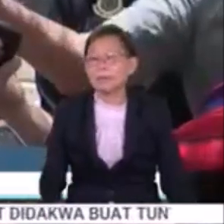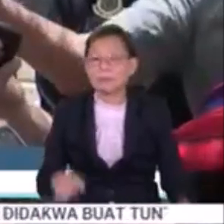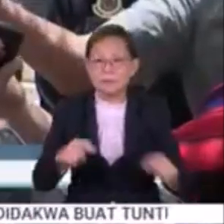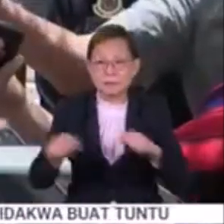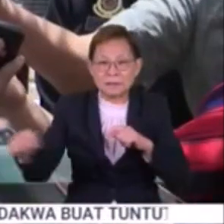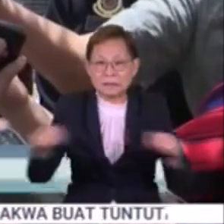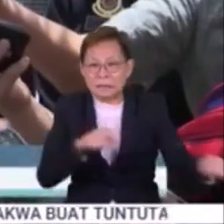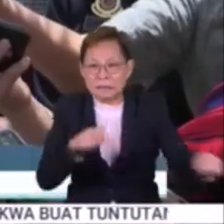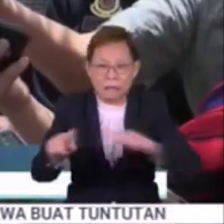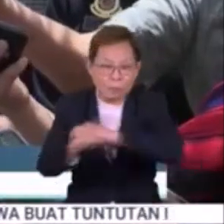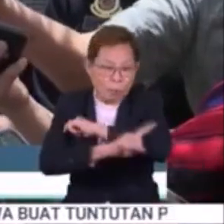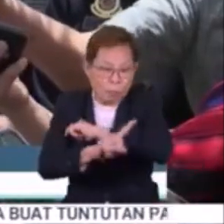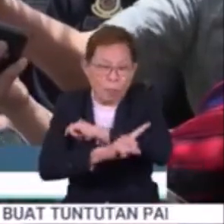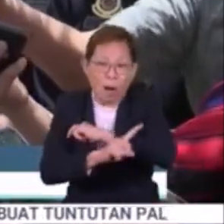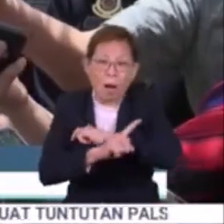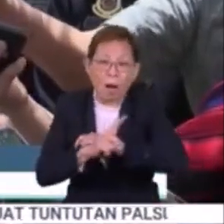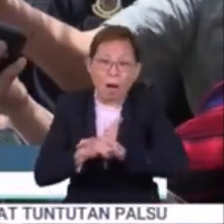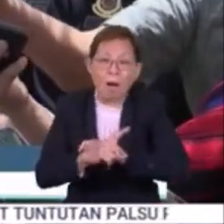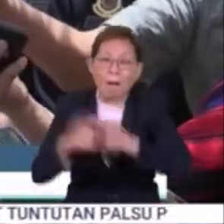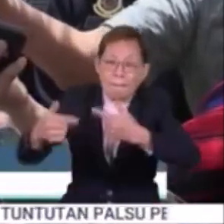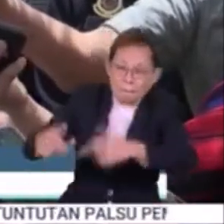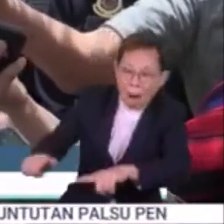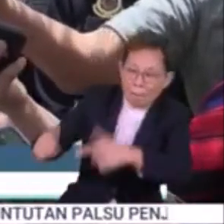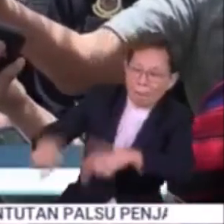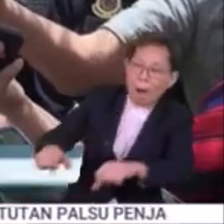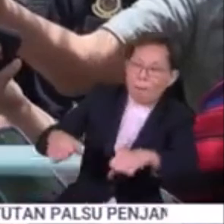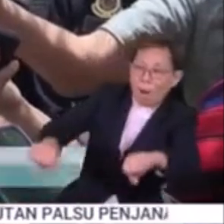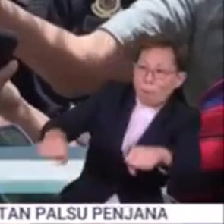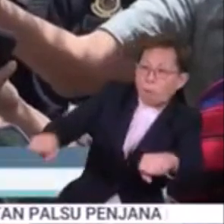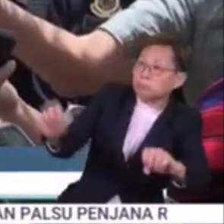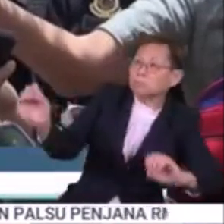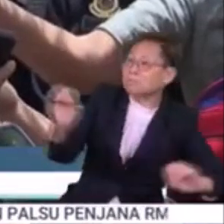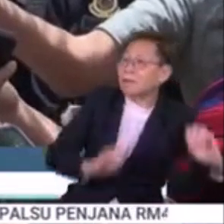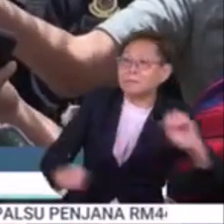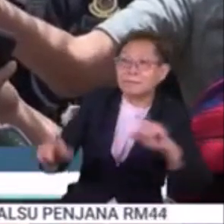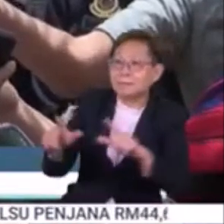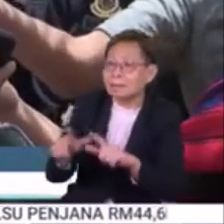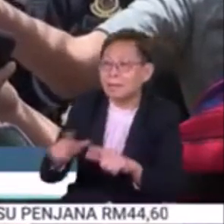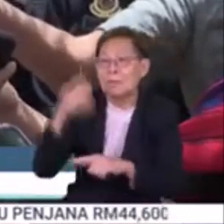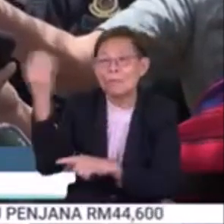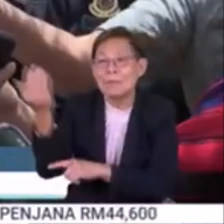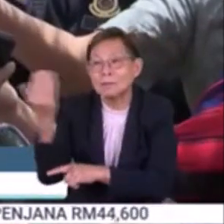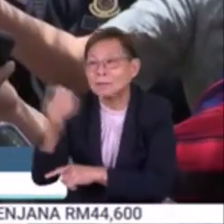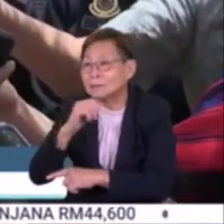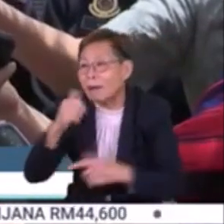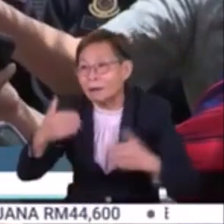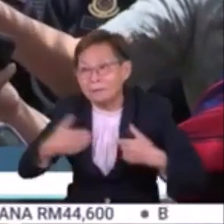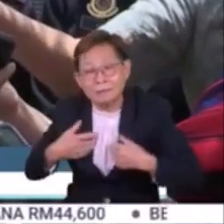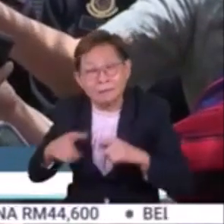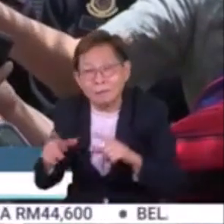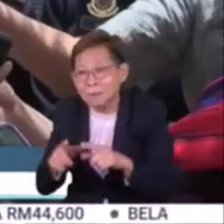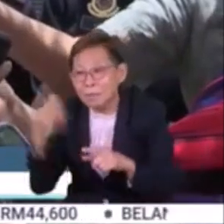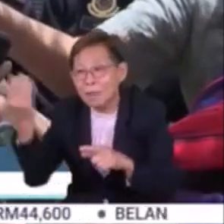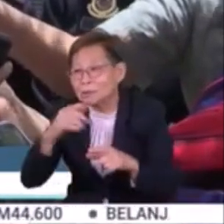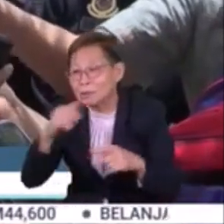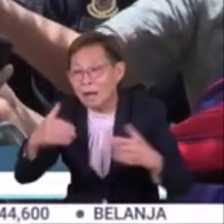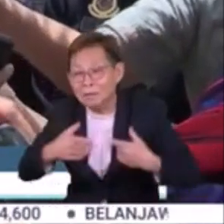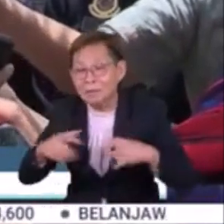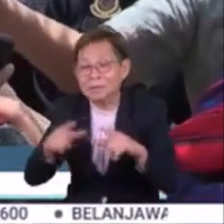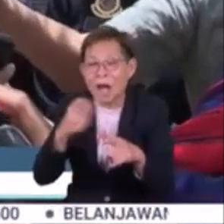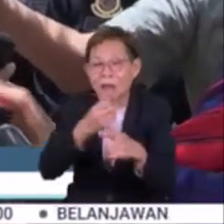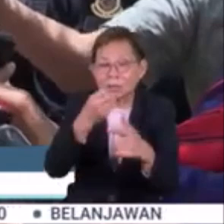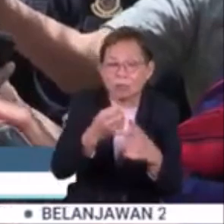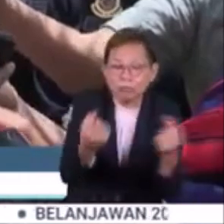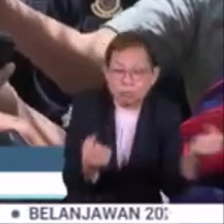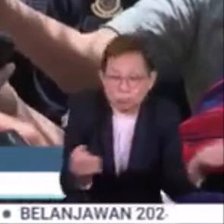Tindakan terhadap membenarkan memandu tanpa lesen. Ini biasanya tiada lesen ataupun kenderaan